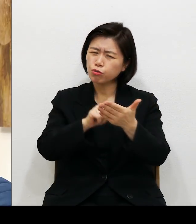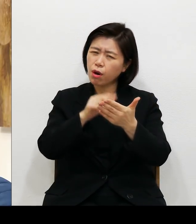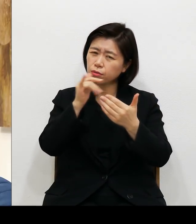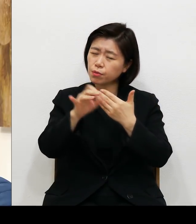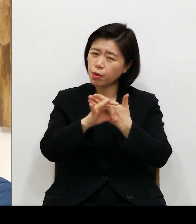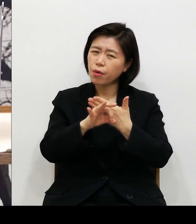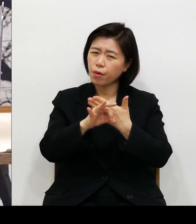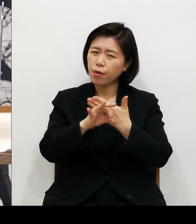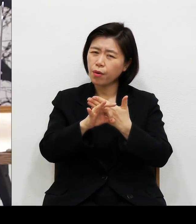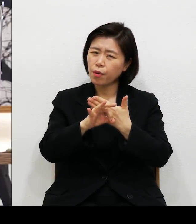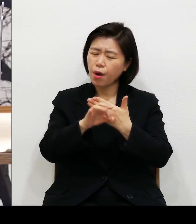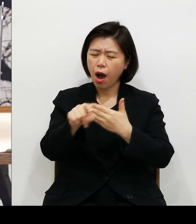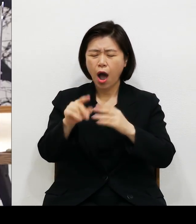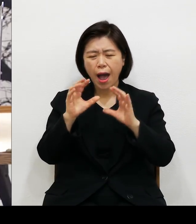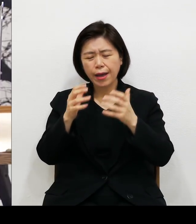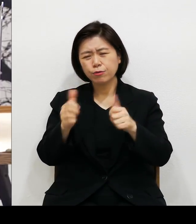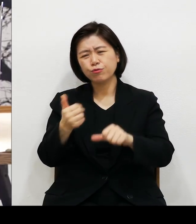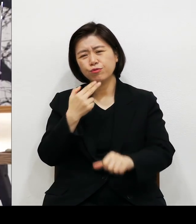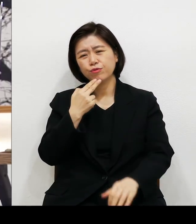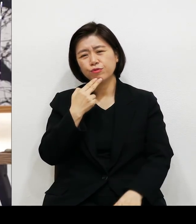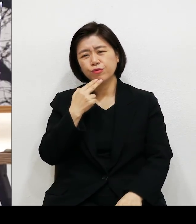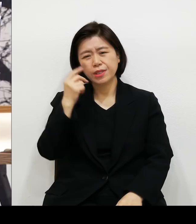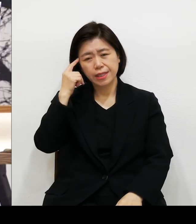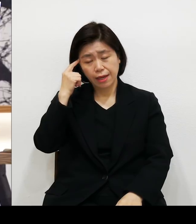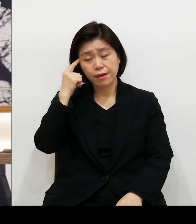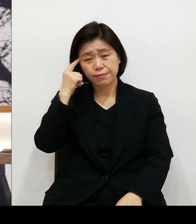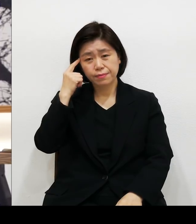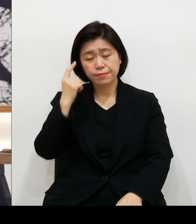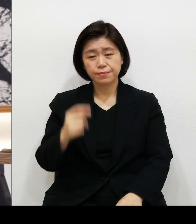있지 않았을까라는 생각이 들면서